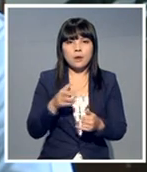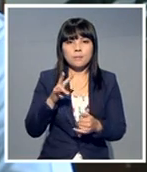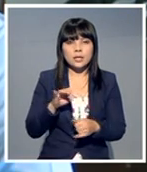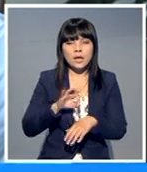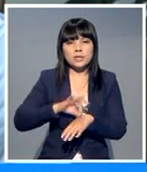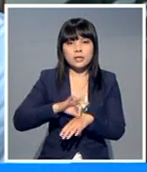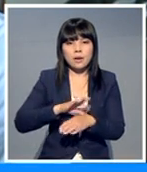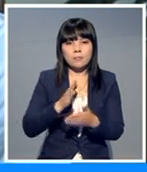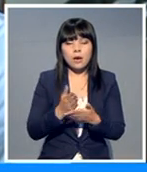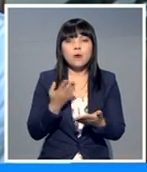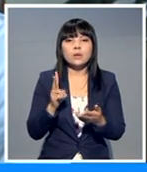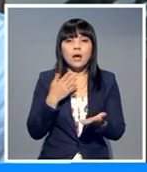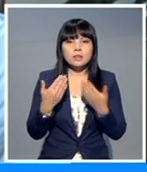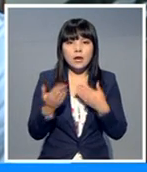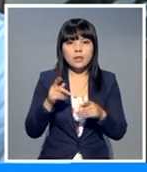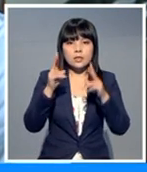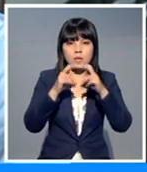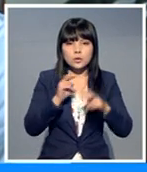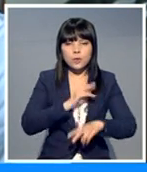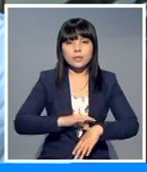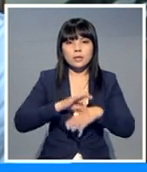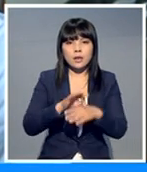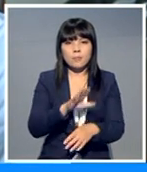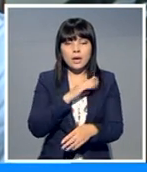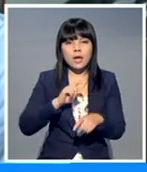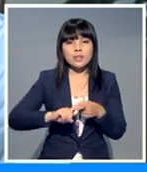Онымен қатынаста болғандардың барлығына тексеру жұмыстары жүргізілді.